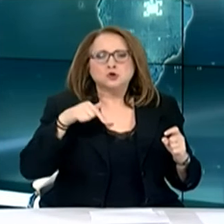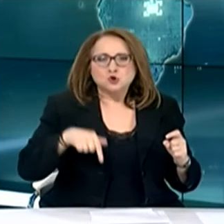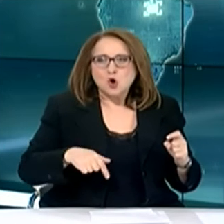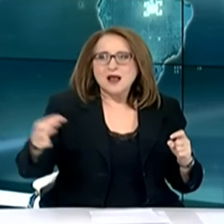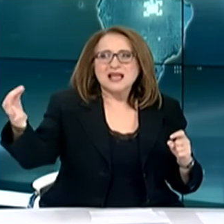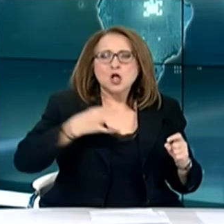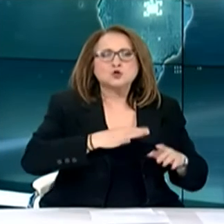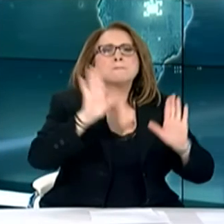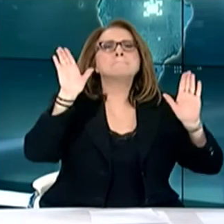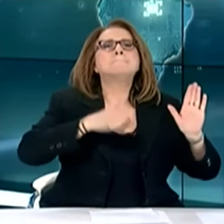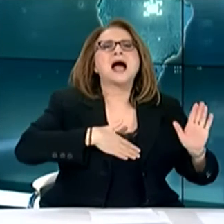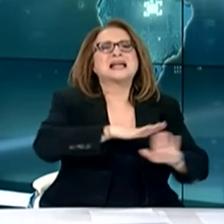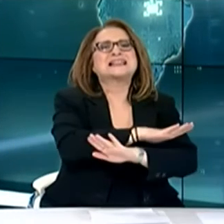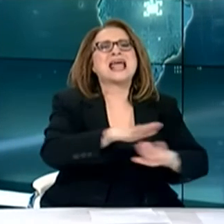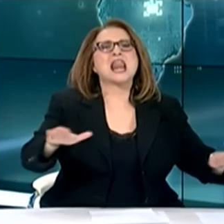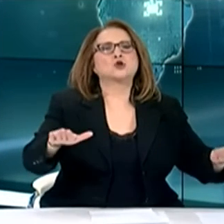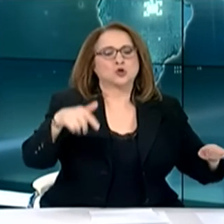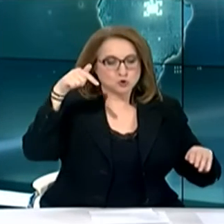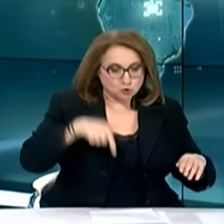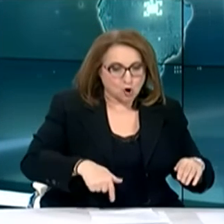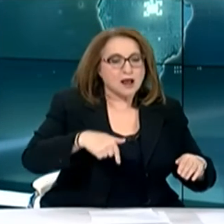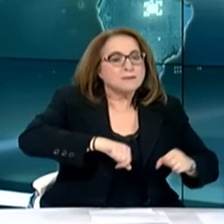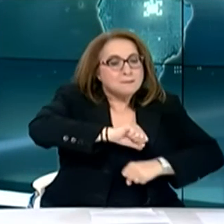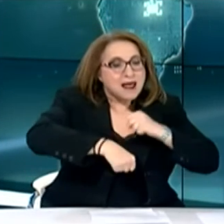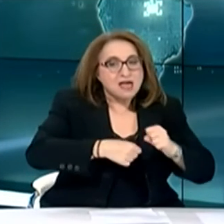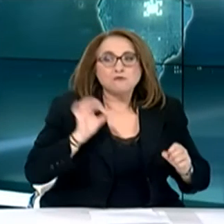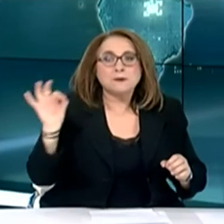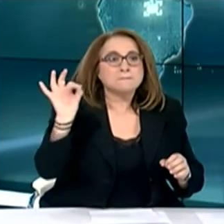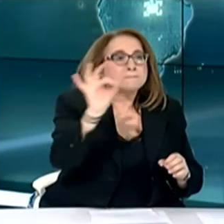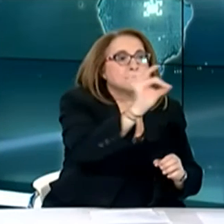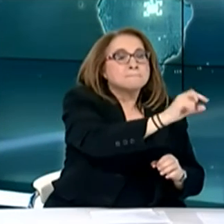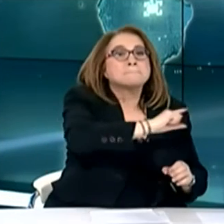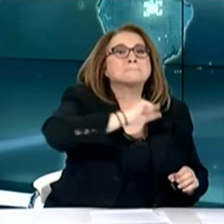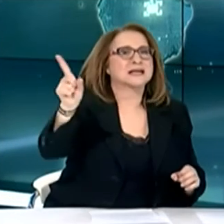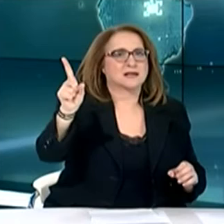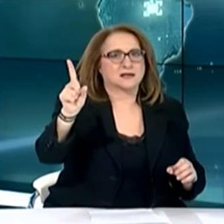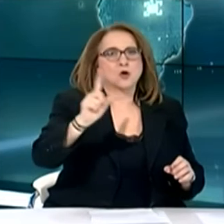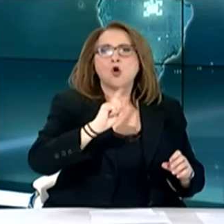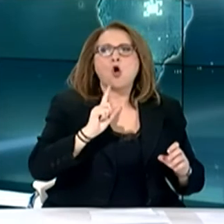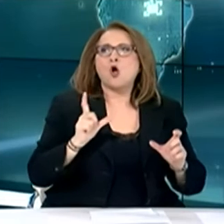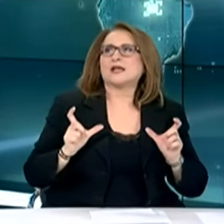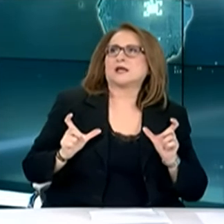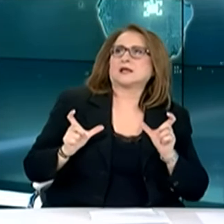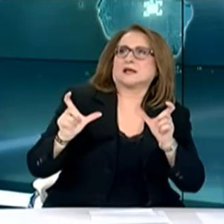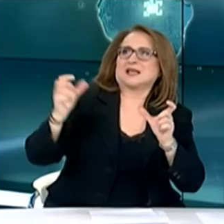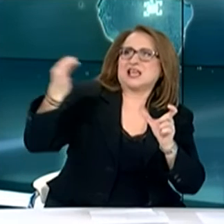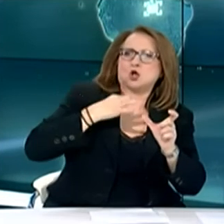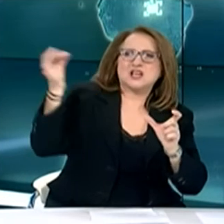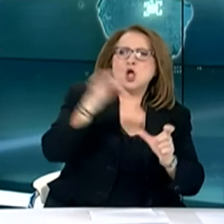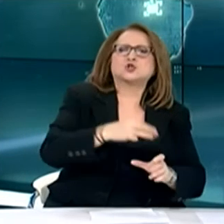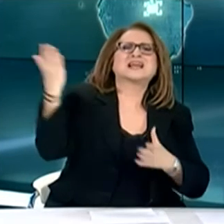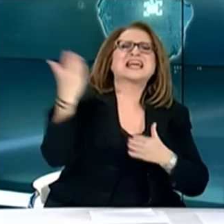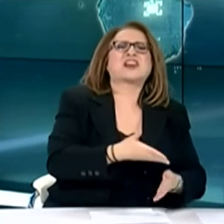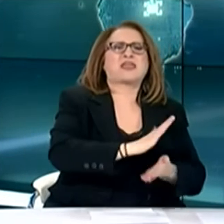άλλους. Καταλαβαίνετε λοιπόν πόσο ευαίσθητοι πρέπει να είμαστε αυτή την εποχή για να μην φτάσουμε στην κατάσταση Ιταλίας, να μην φτάσουμε στην κατάσταση άλλων